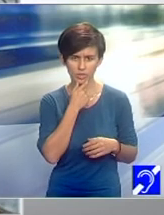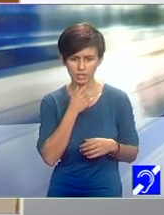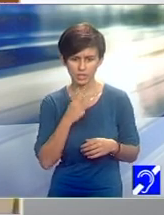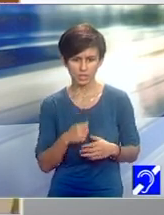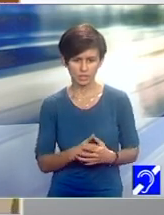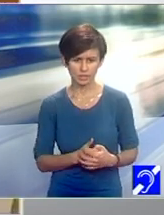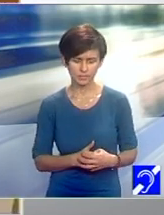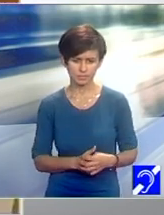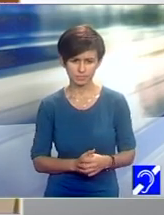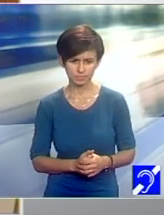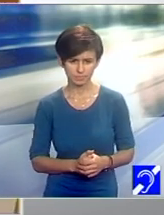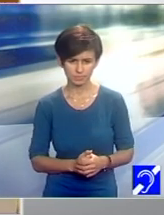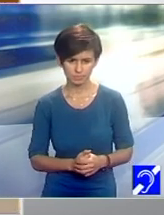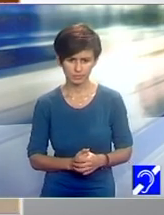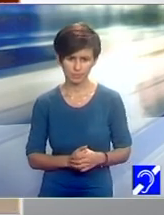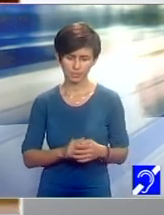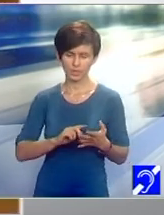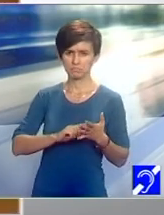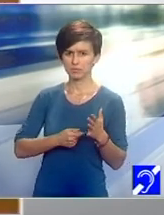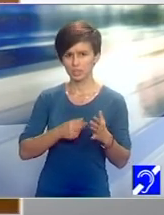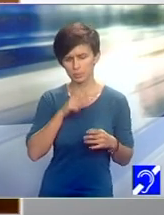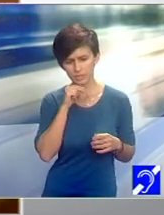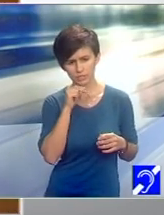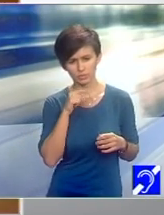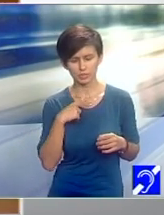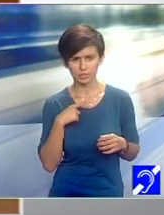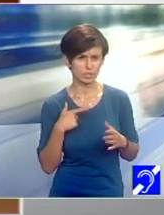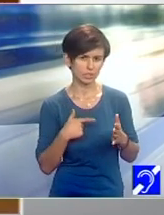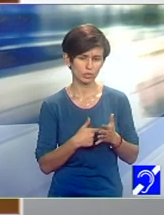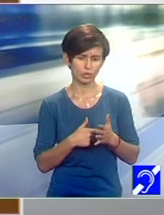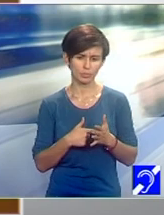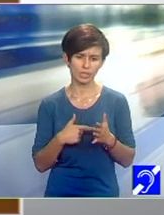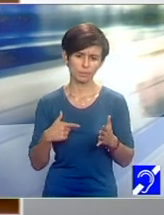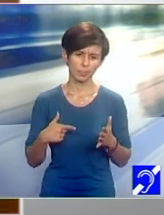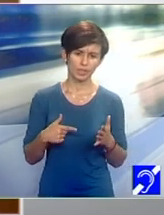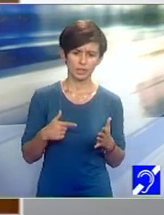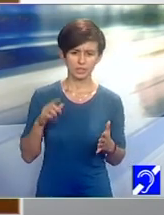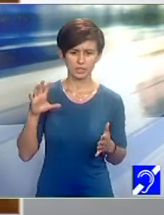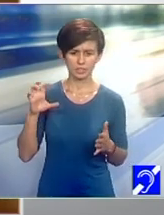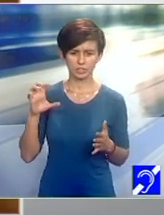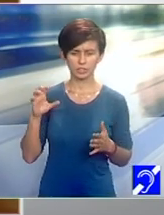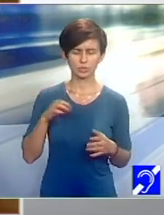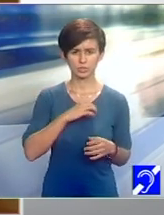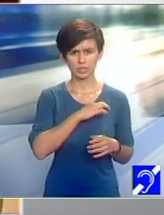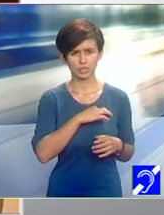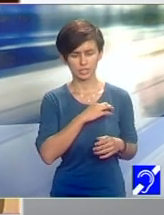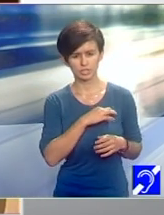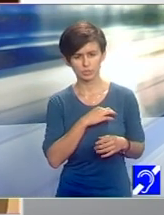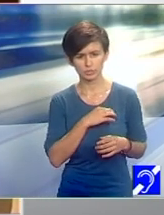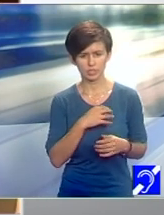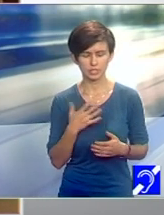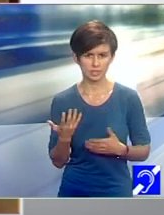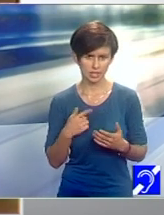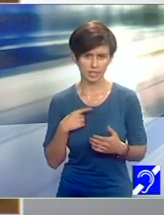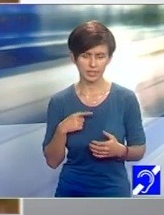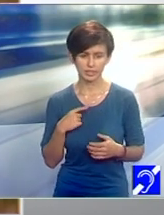ani. În medie vorbind, sunt între 2000-2500 de studenți în permanență în